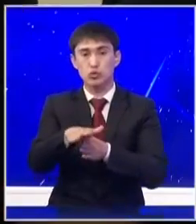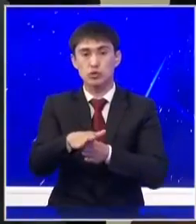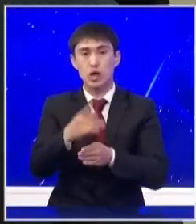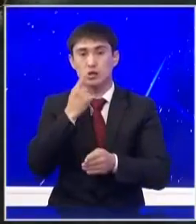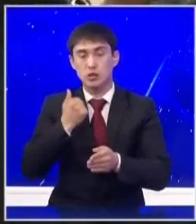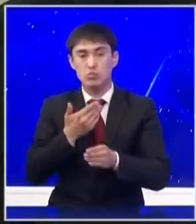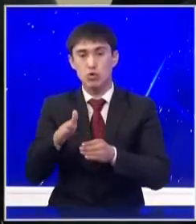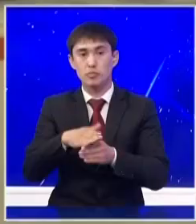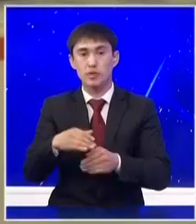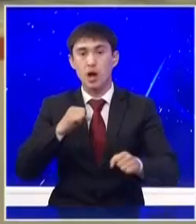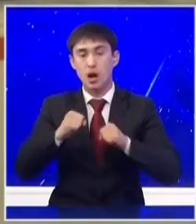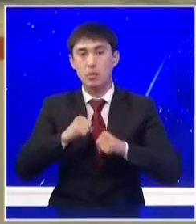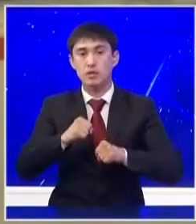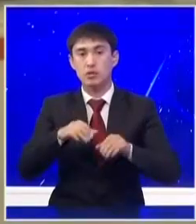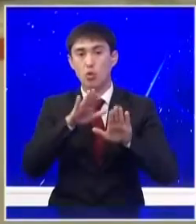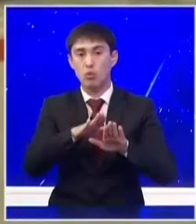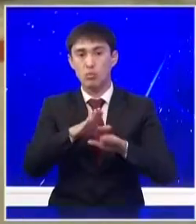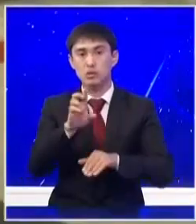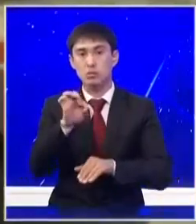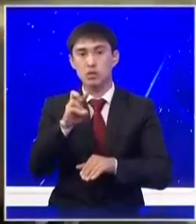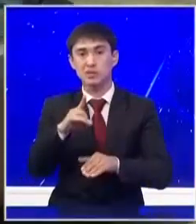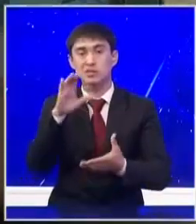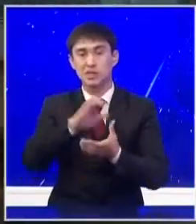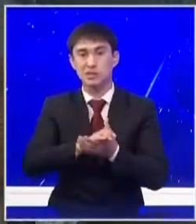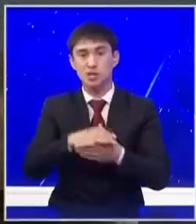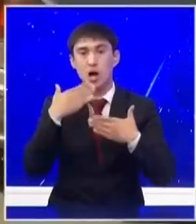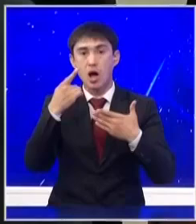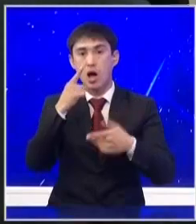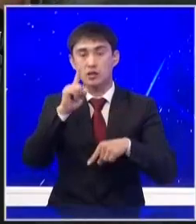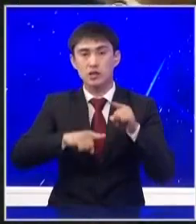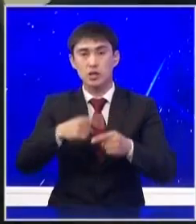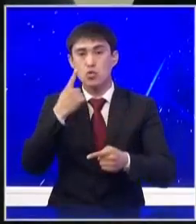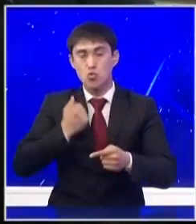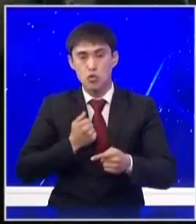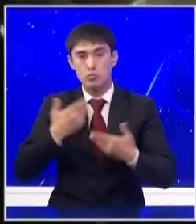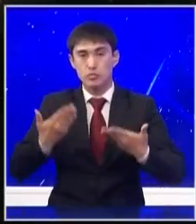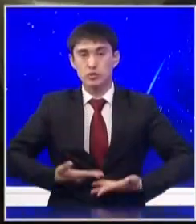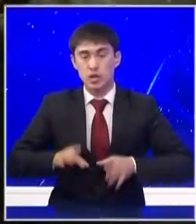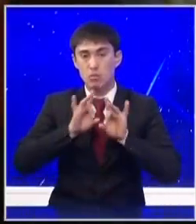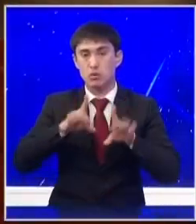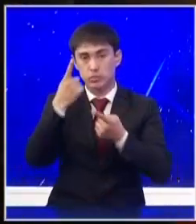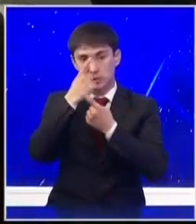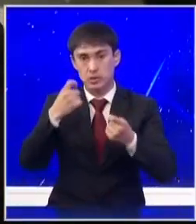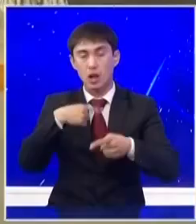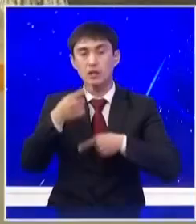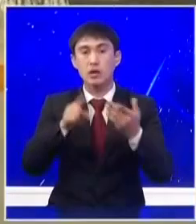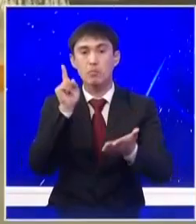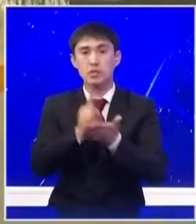алдында бригада командирінің орынбасары күтіп алып танысты. Әскери өмір жайлы мағлұмат беріп, алдағы міндеттерін нақтылап